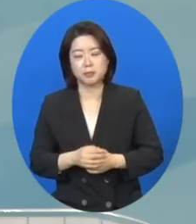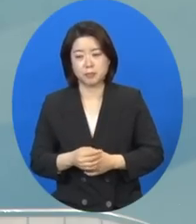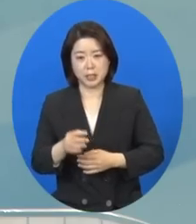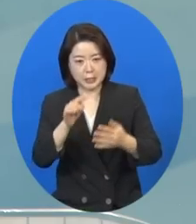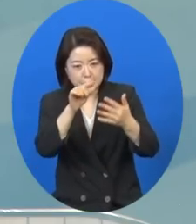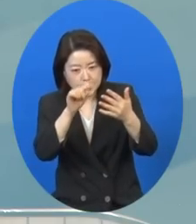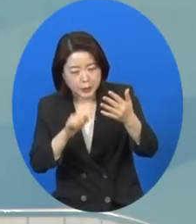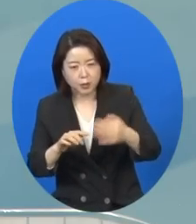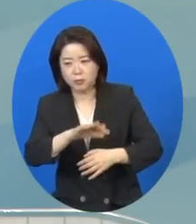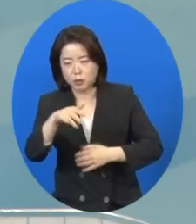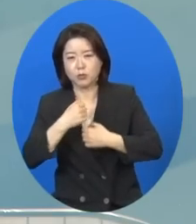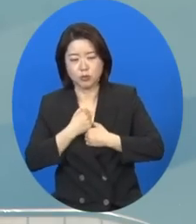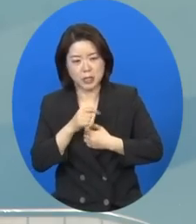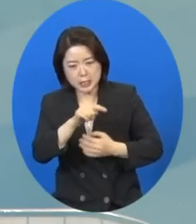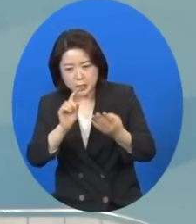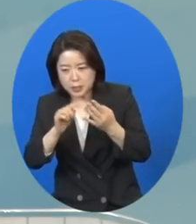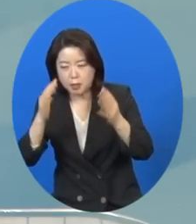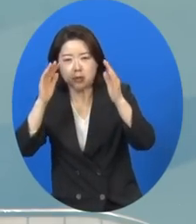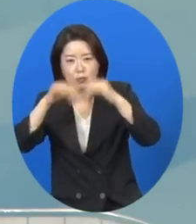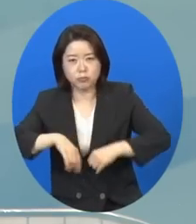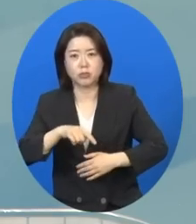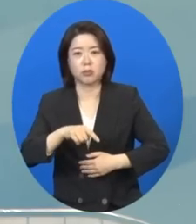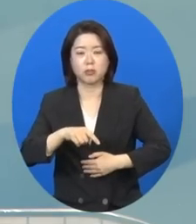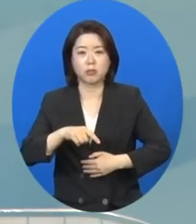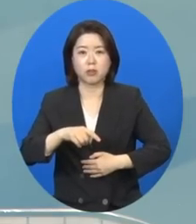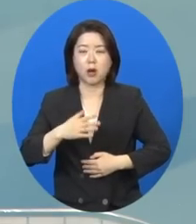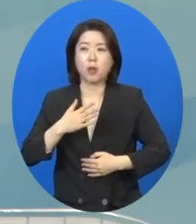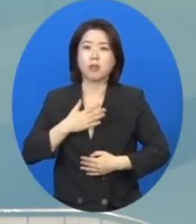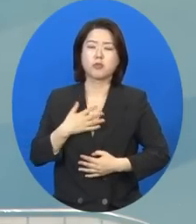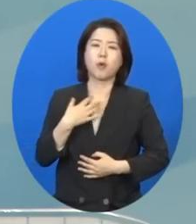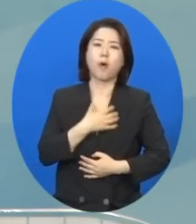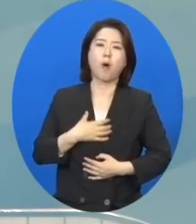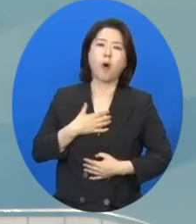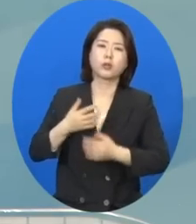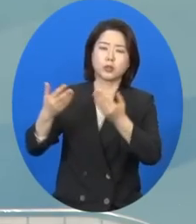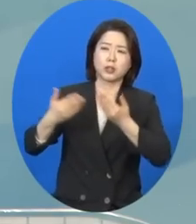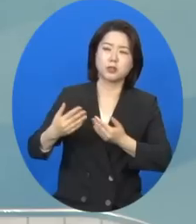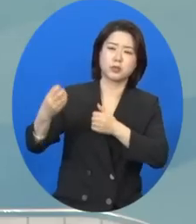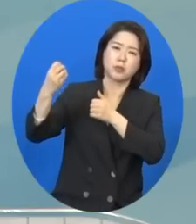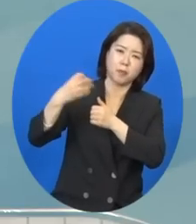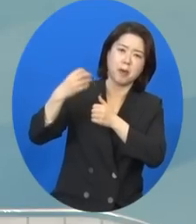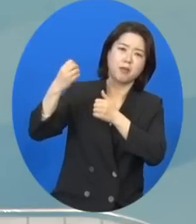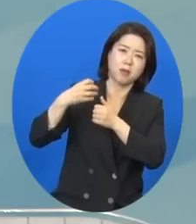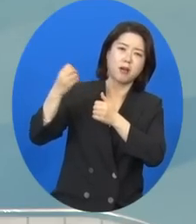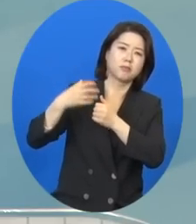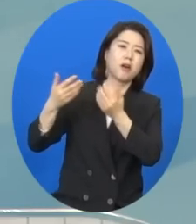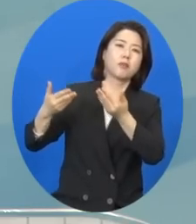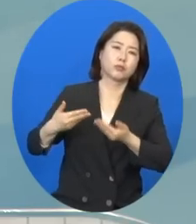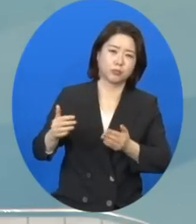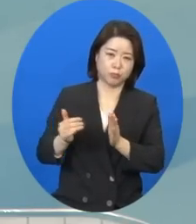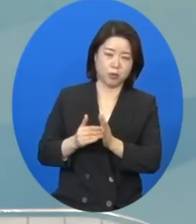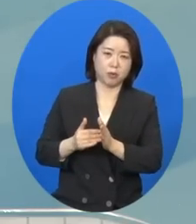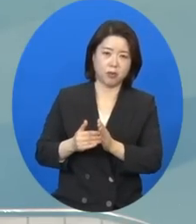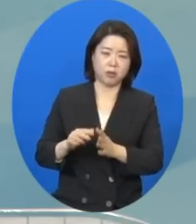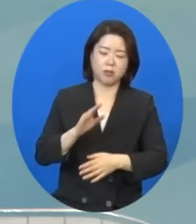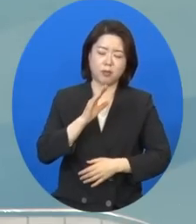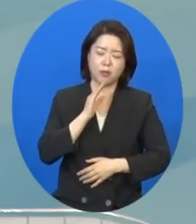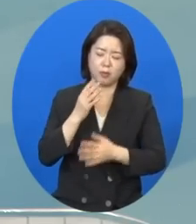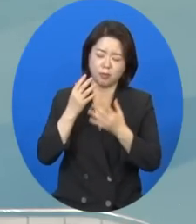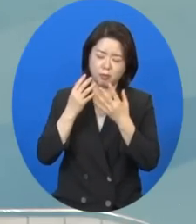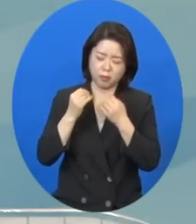때문에 무너질 수 있습니다 저를 걱정해 주셔서 하시는 말씀들이었습니다 얼마나